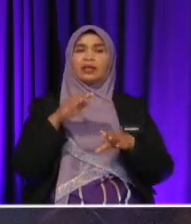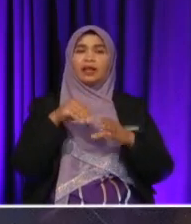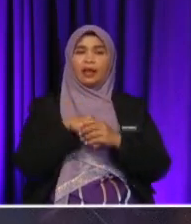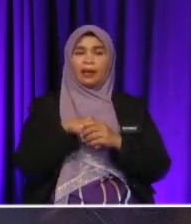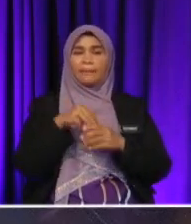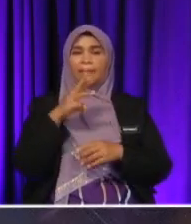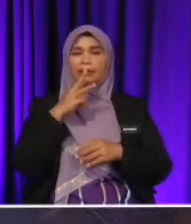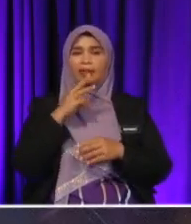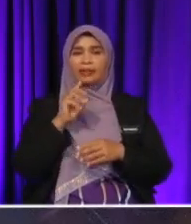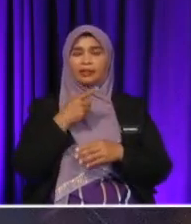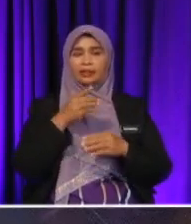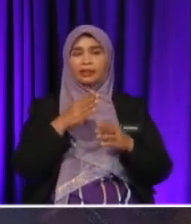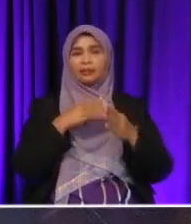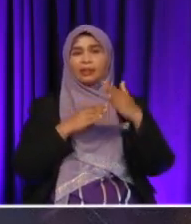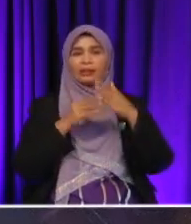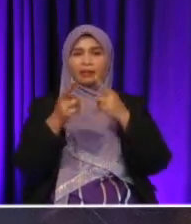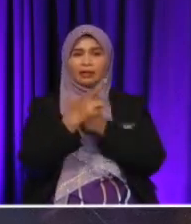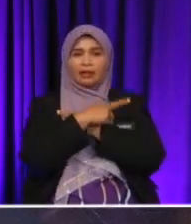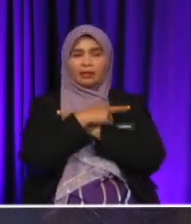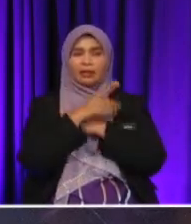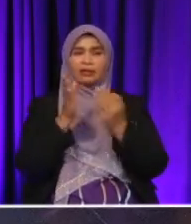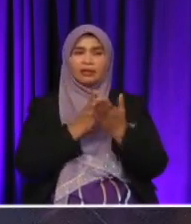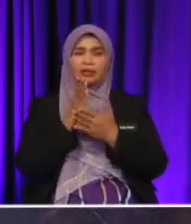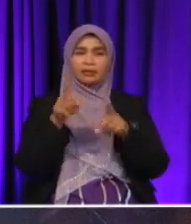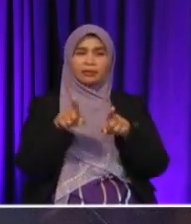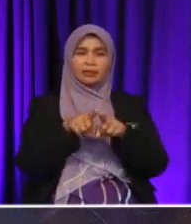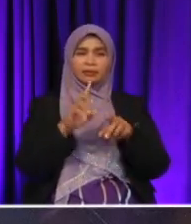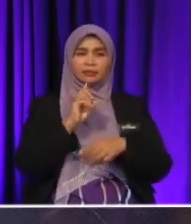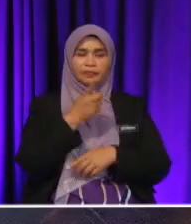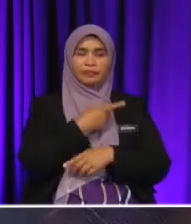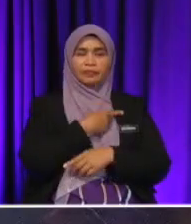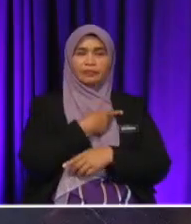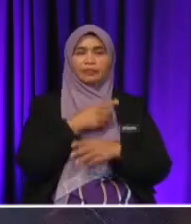jadi Apakah itu kita berhenti seketika teruskan bersama kami dalam